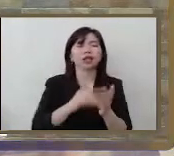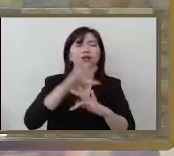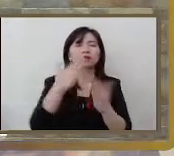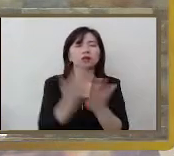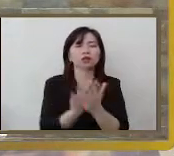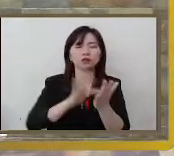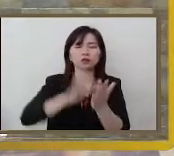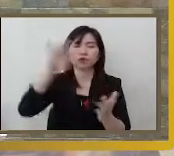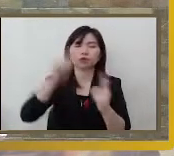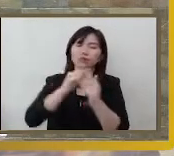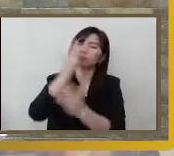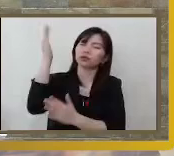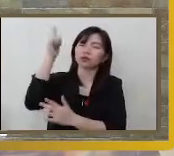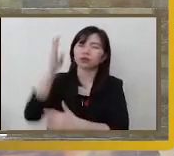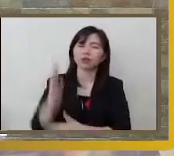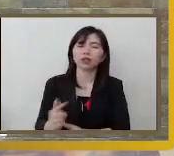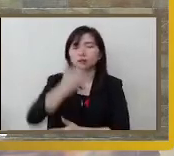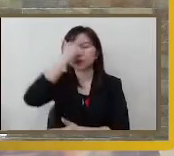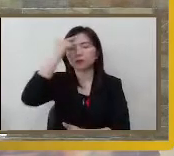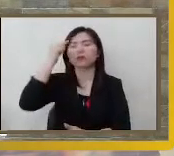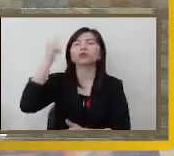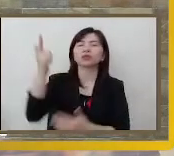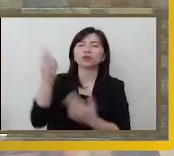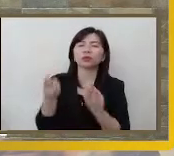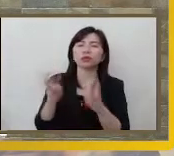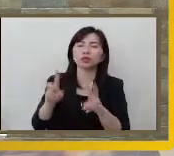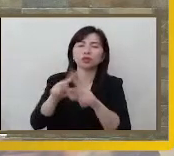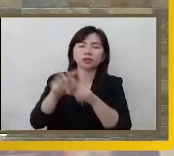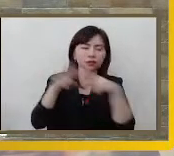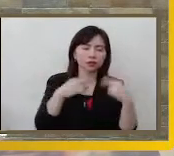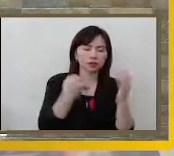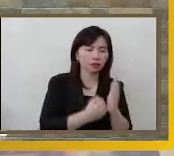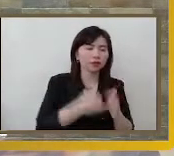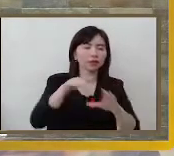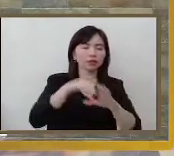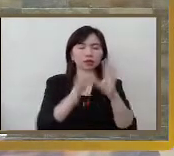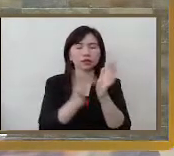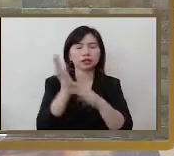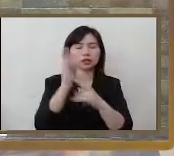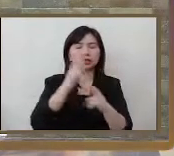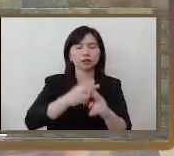belongs to you, for thou art worthy, O God, to receive it. In Jesus' name we pray. Amen. Amen.